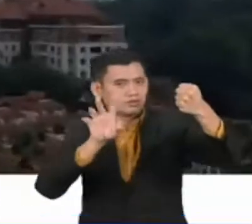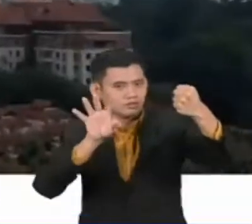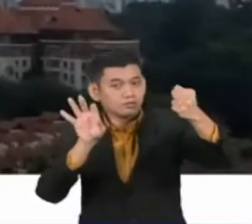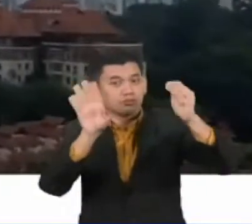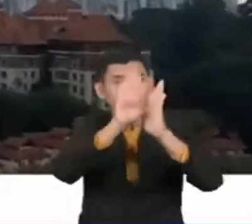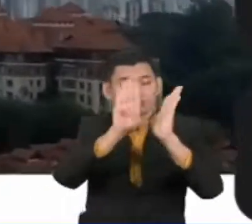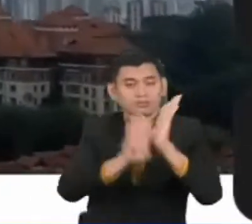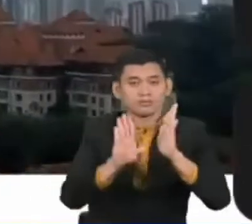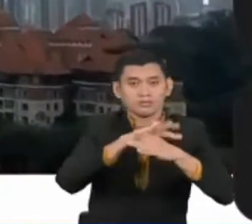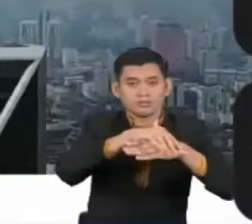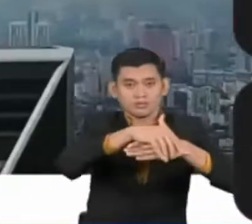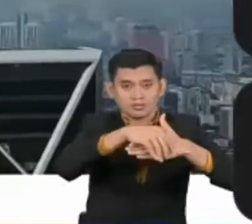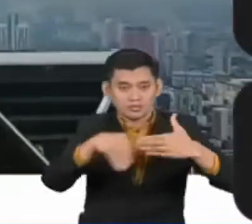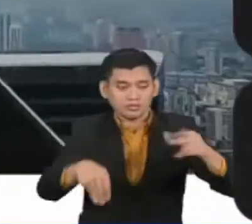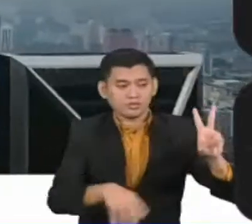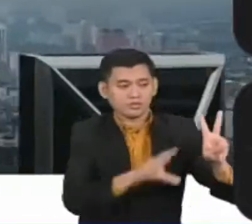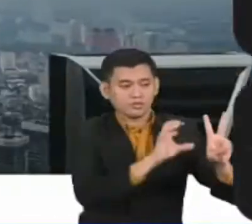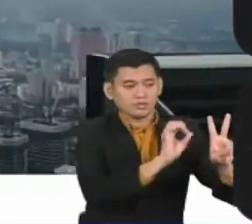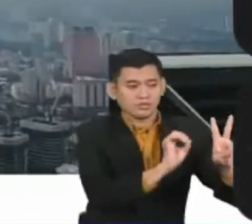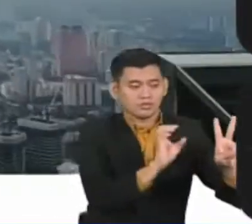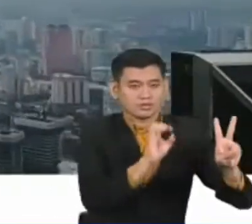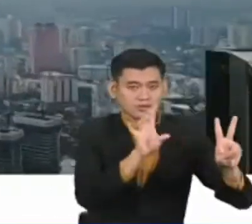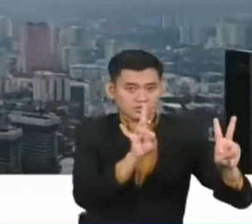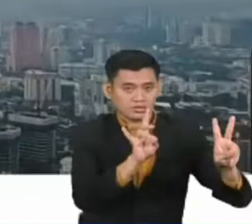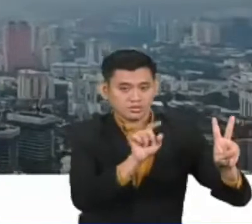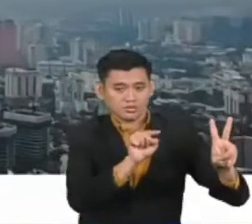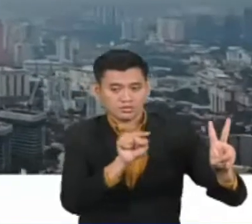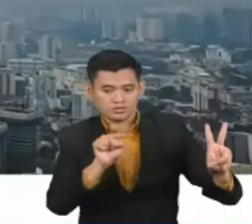RM41.9 bilion pada 2007 kepada sekitar